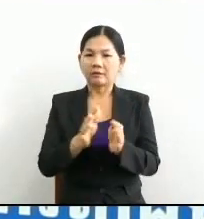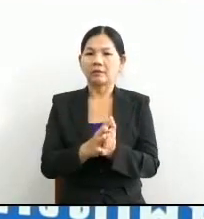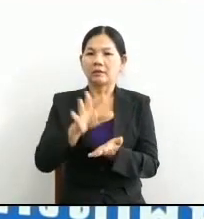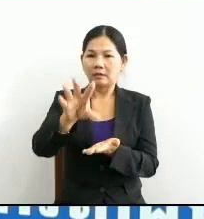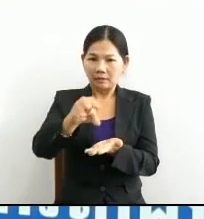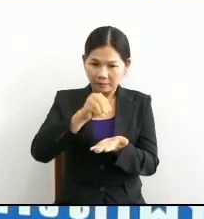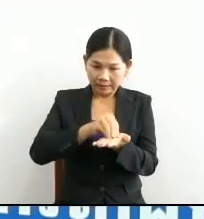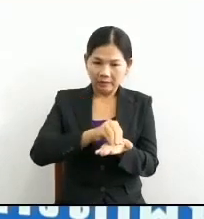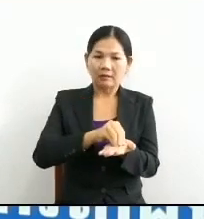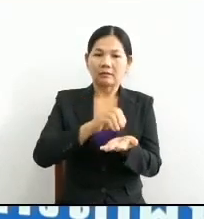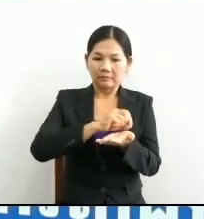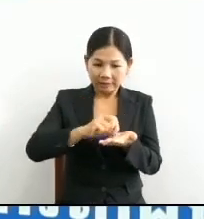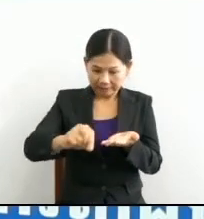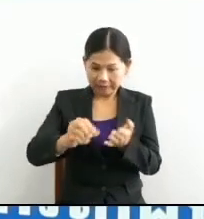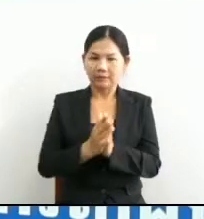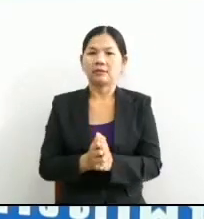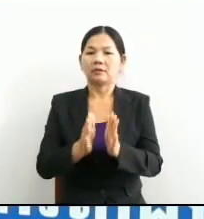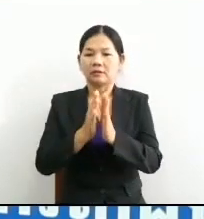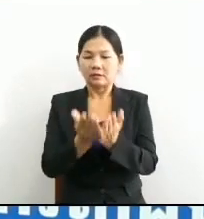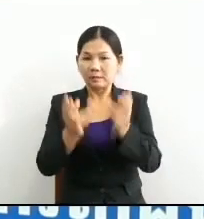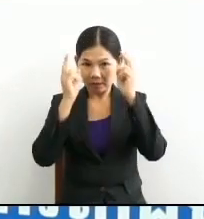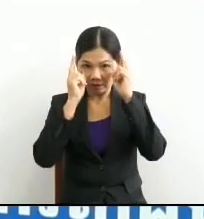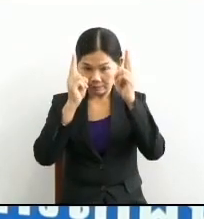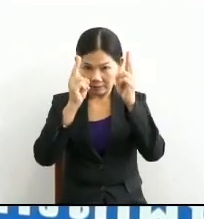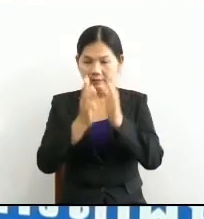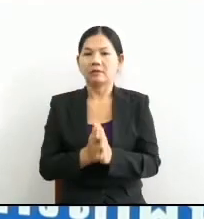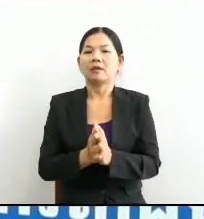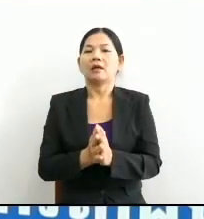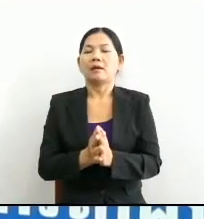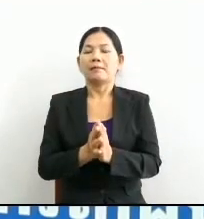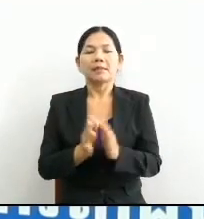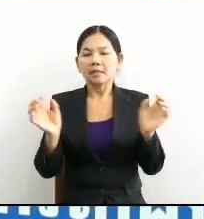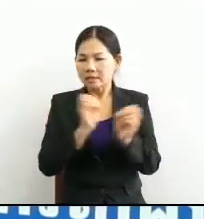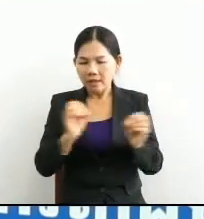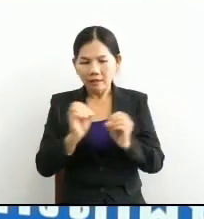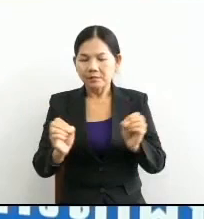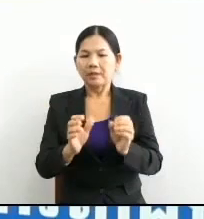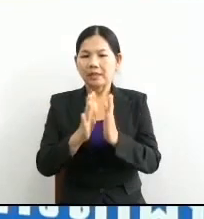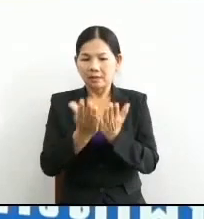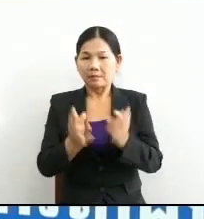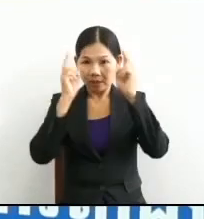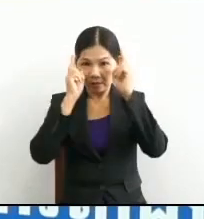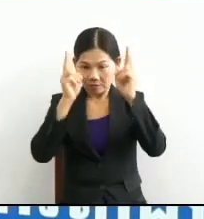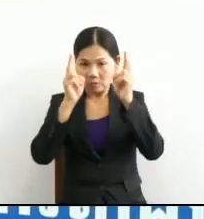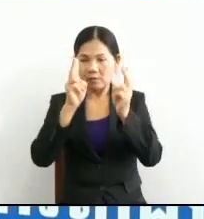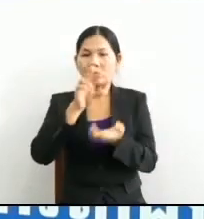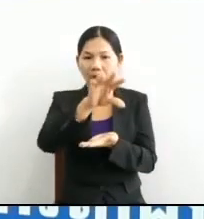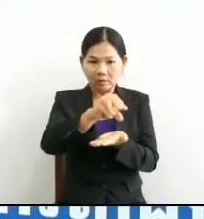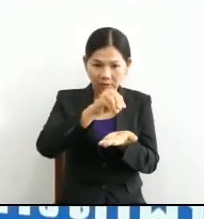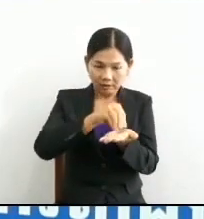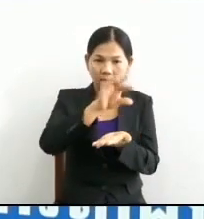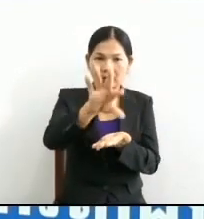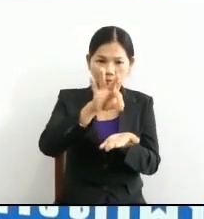tập nông sập hợp bông con bán xem ra con đã mình sập hợp bông con chầm lo nè cụ tập về pi này tia con chầm lo nghe để sao